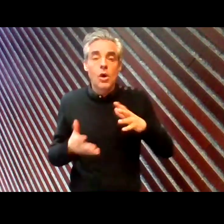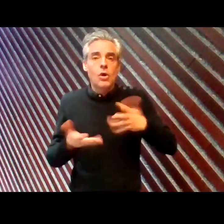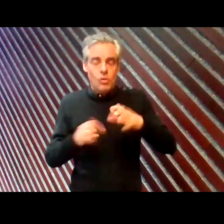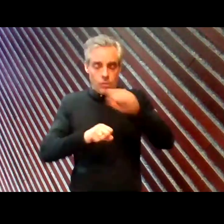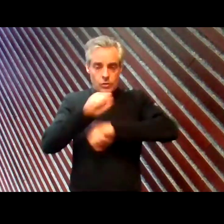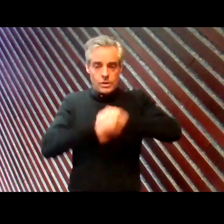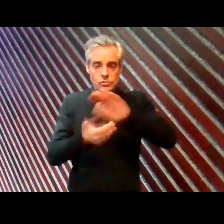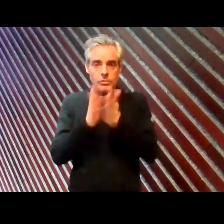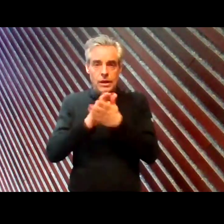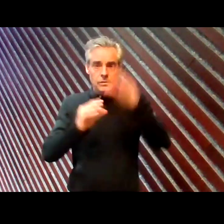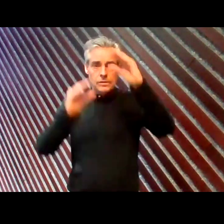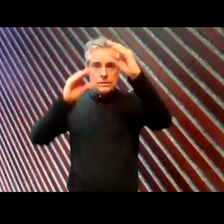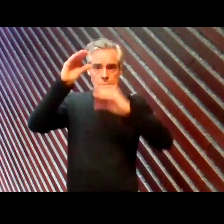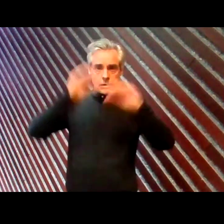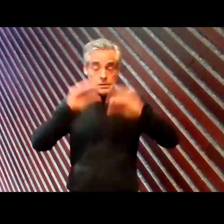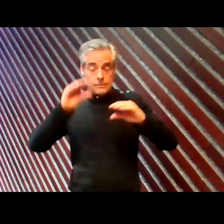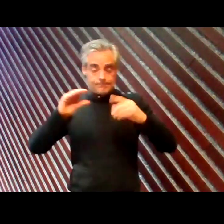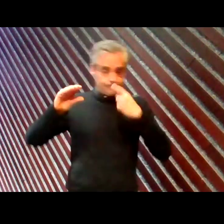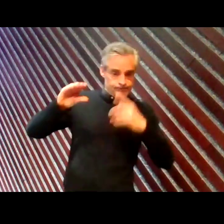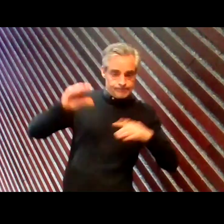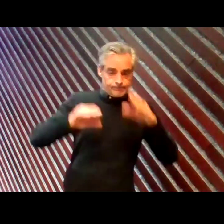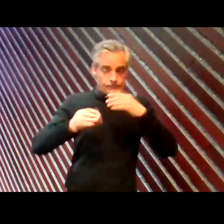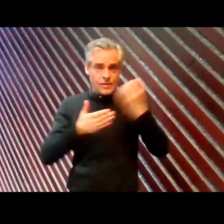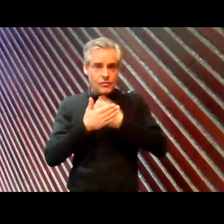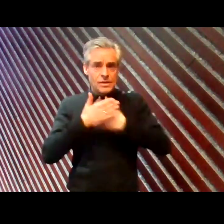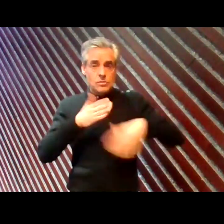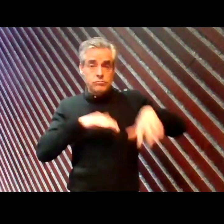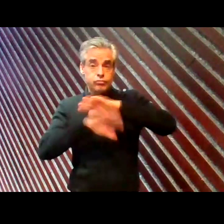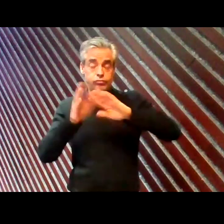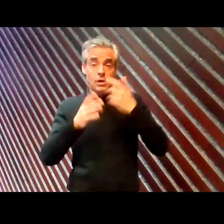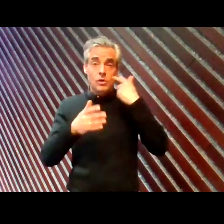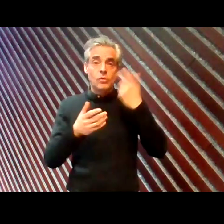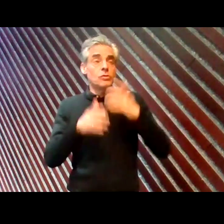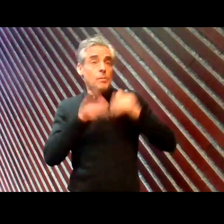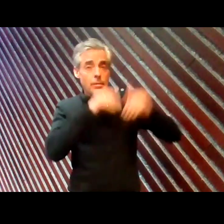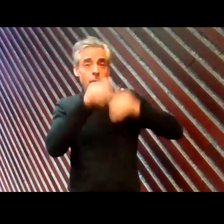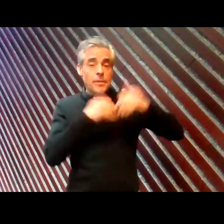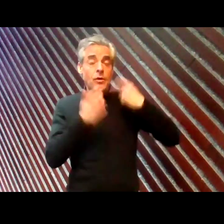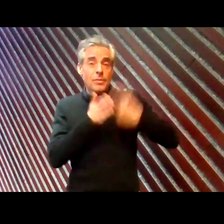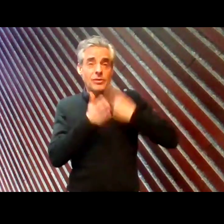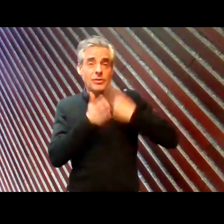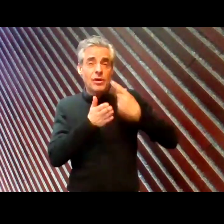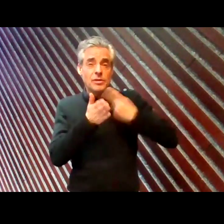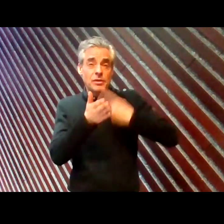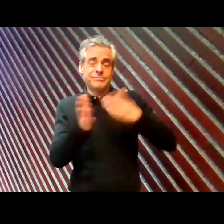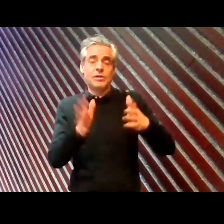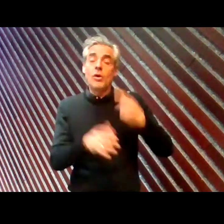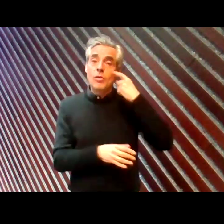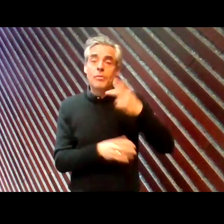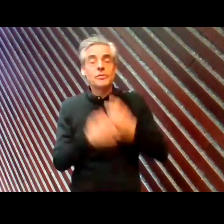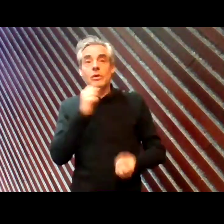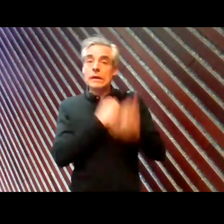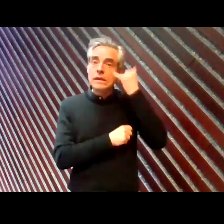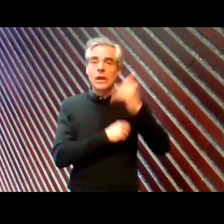organise en définitive une bande de données d'initiatives parce qu'on est toujours en train de refaire aussi ce que fait le voisin on pense toujours que